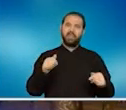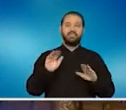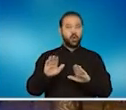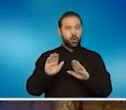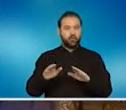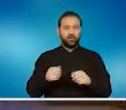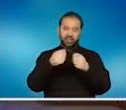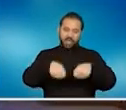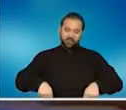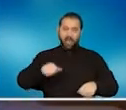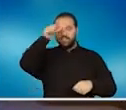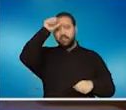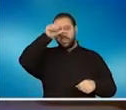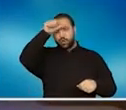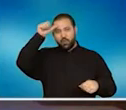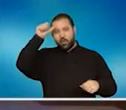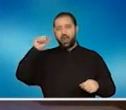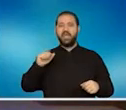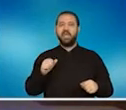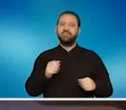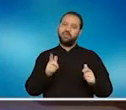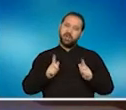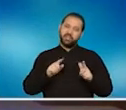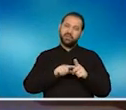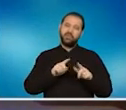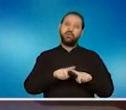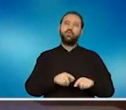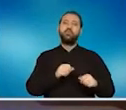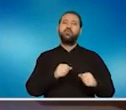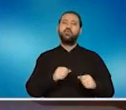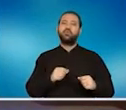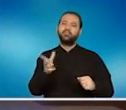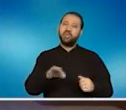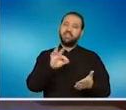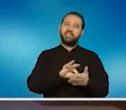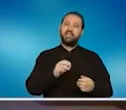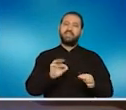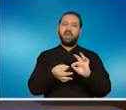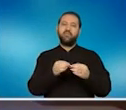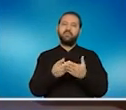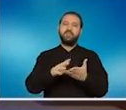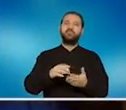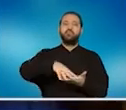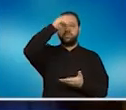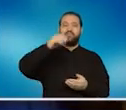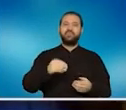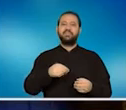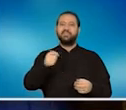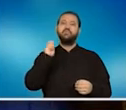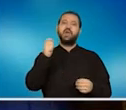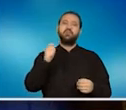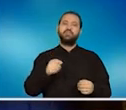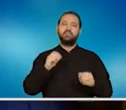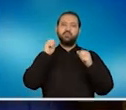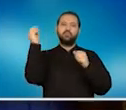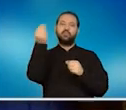întregii mitropolii din Ardeal, și vă mai aștept cu drag la Cuvânt pentru Suflet și vă spun la mulți ani. Dumnezeu să ne ajute și